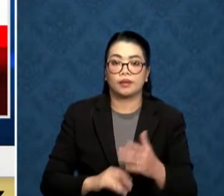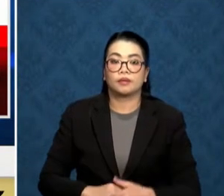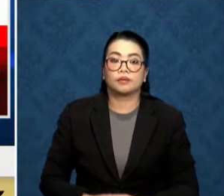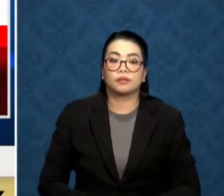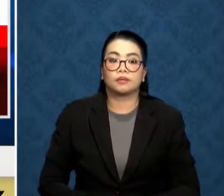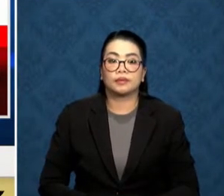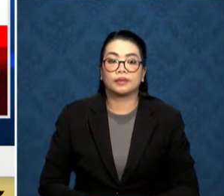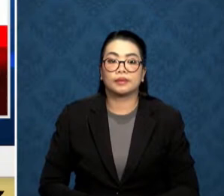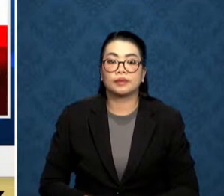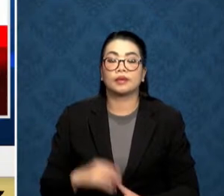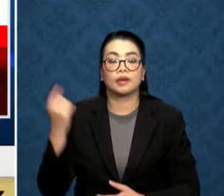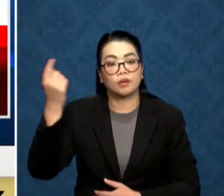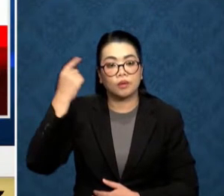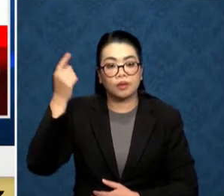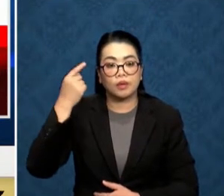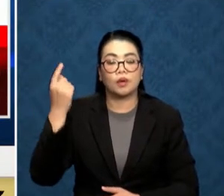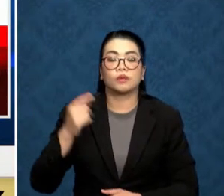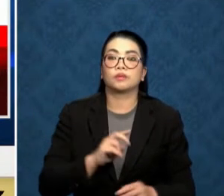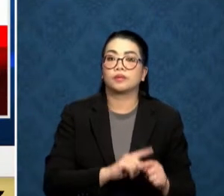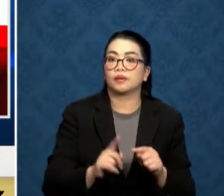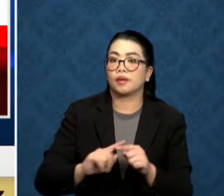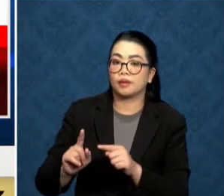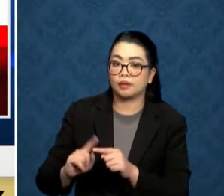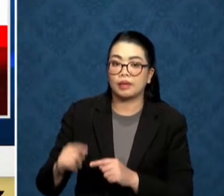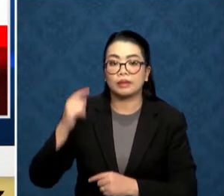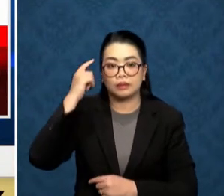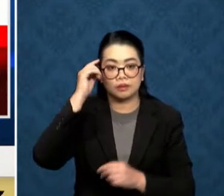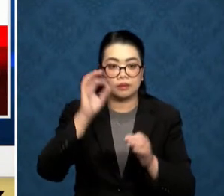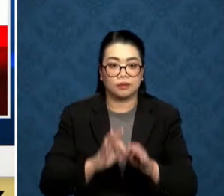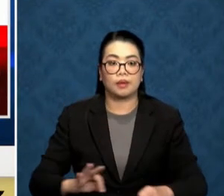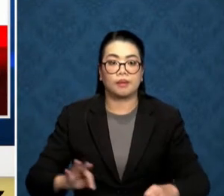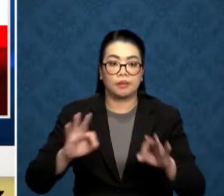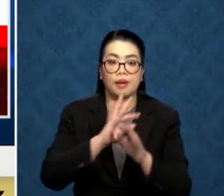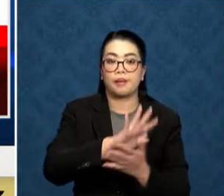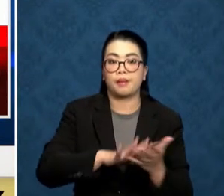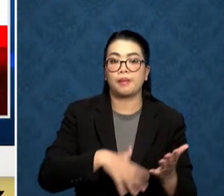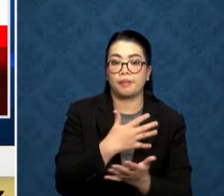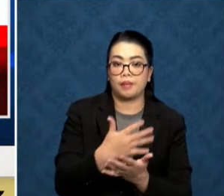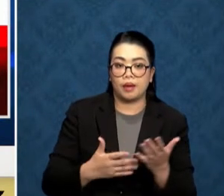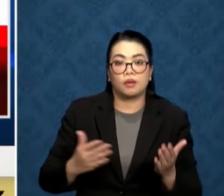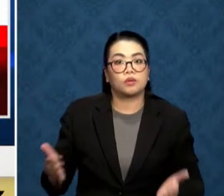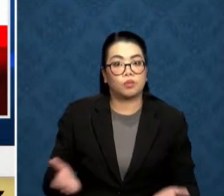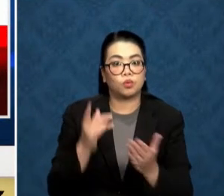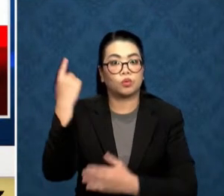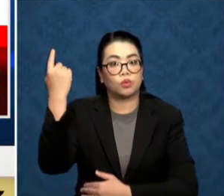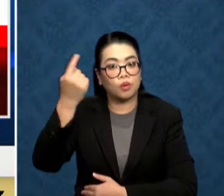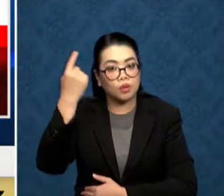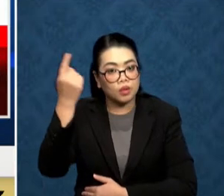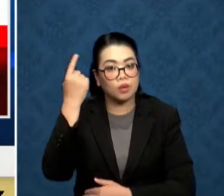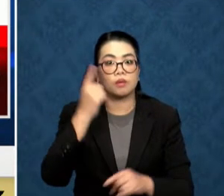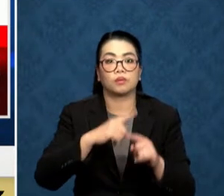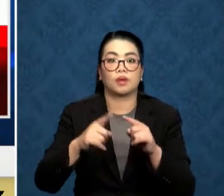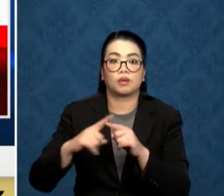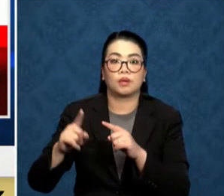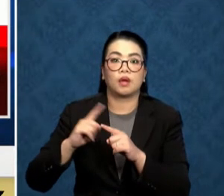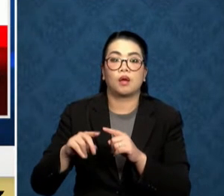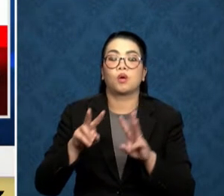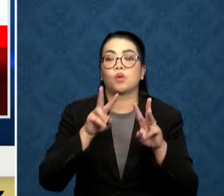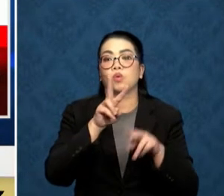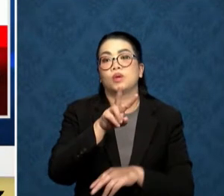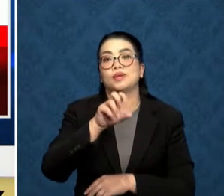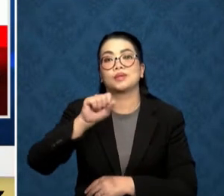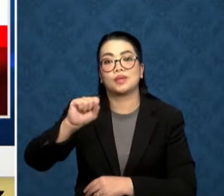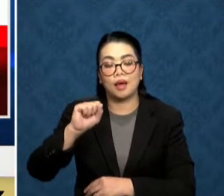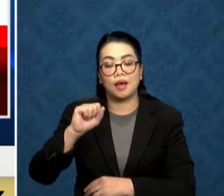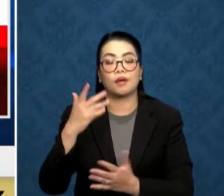แ่นอนครั กทเที่ยวนั้ถือวเป็คิกวน นโยบายต่ๆ สัหกท่องเที่ยวจะเหนไดเลยเรื่องของวซาฟรีต่ๆ ท